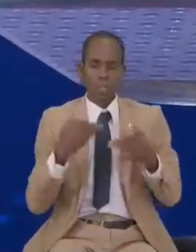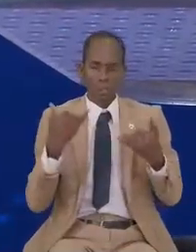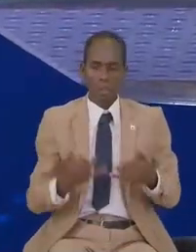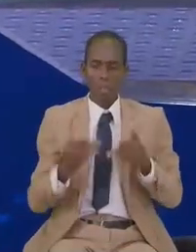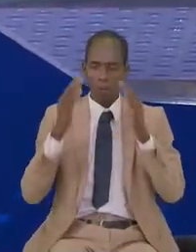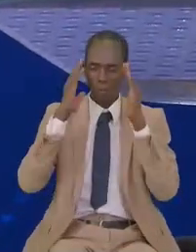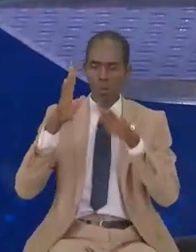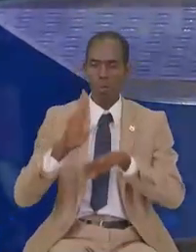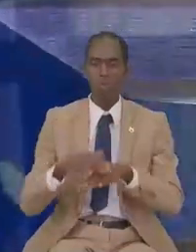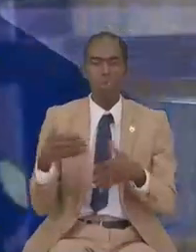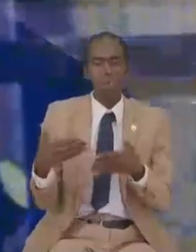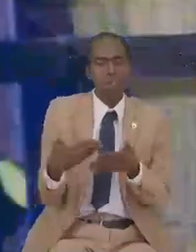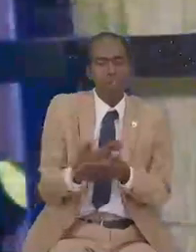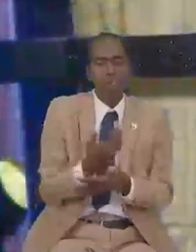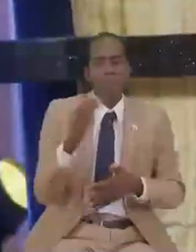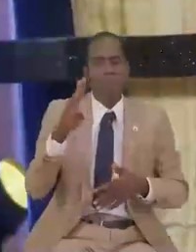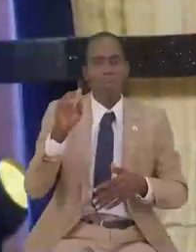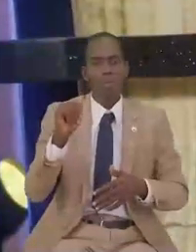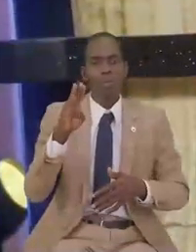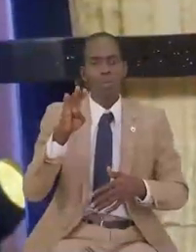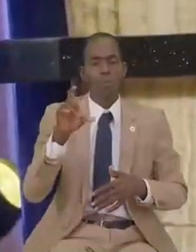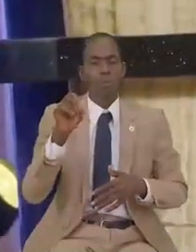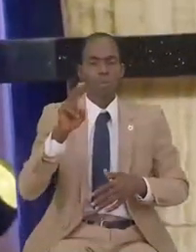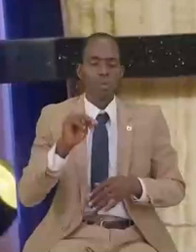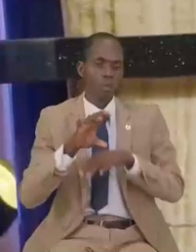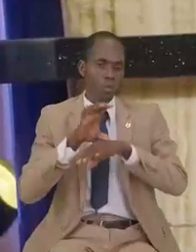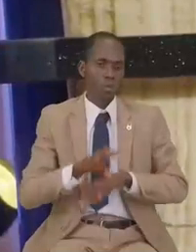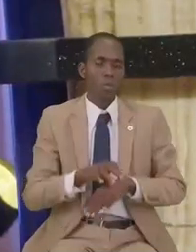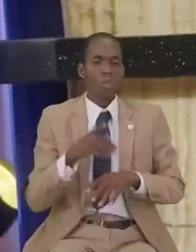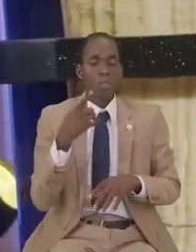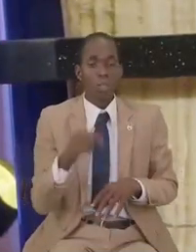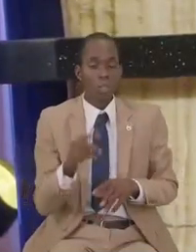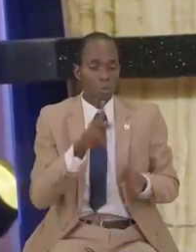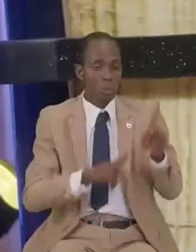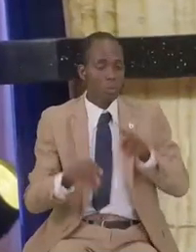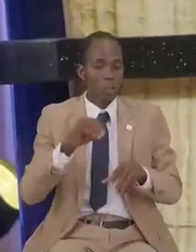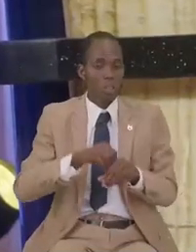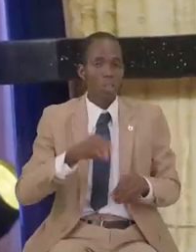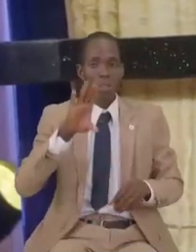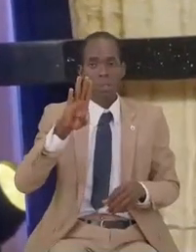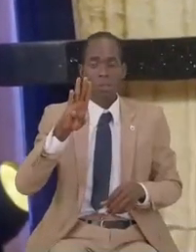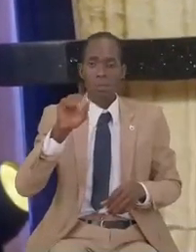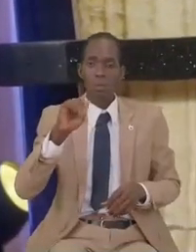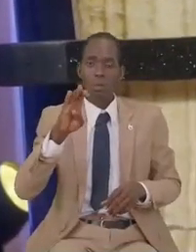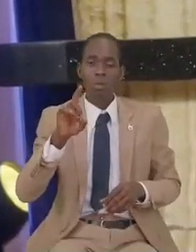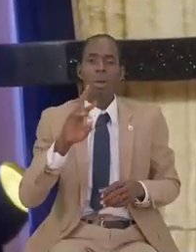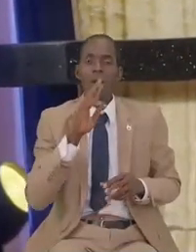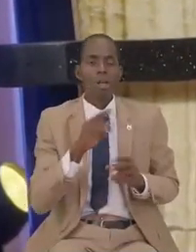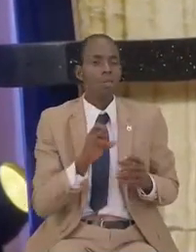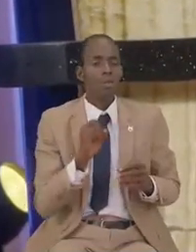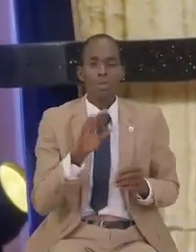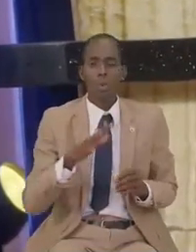avoir l'esprit des Babyloniens. Ils étaient très décidés, ils voudraient les corrompre parce qu'ils ont l'argent, ils